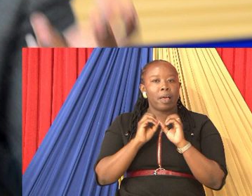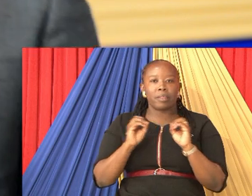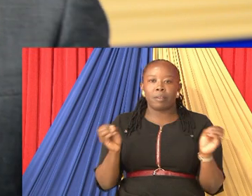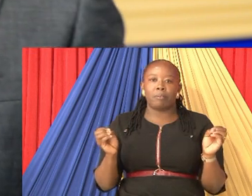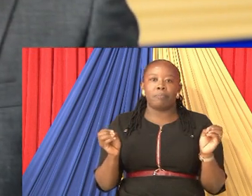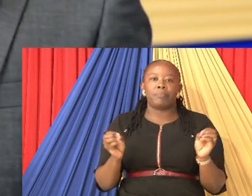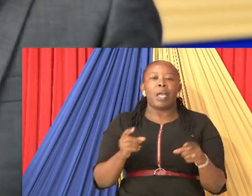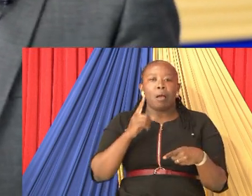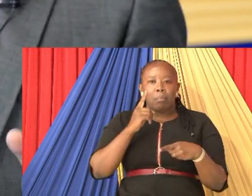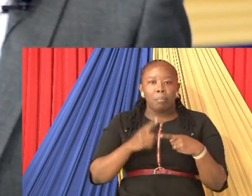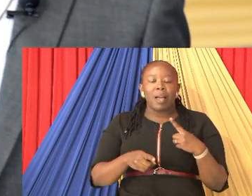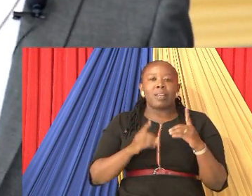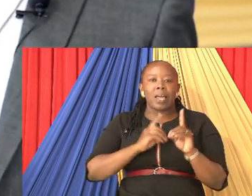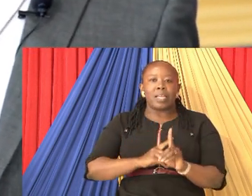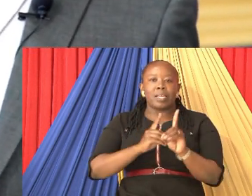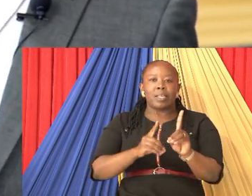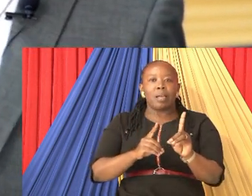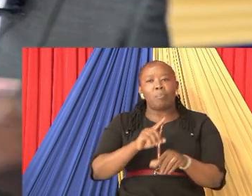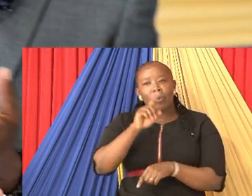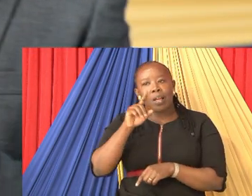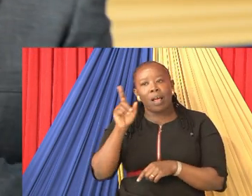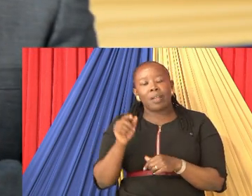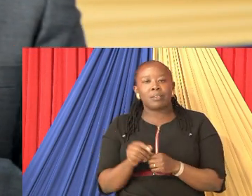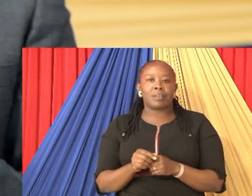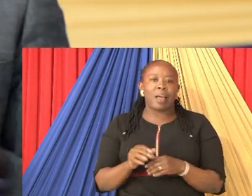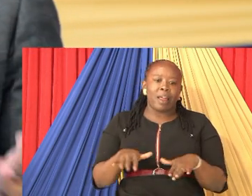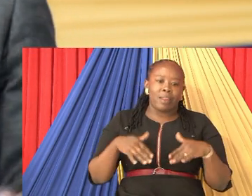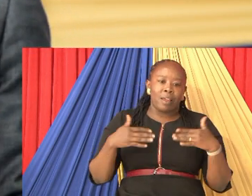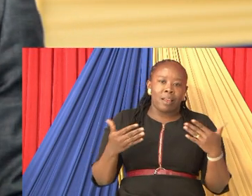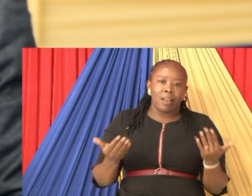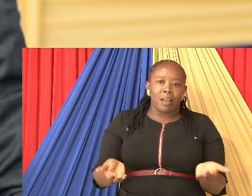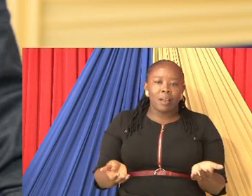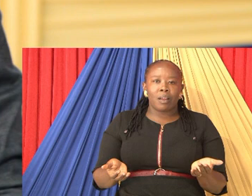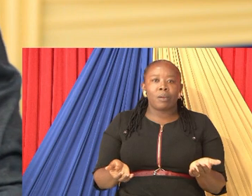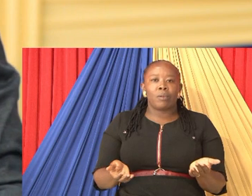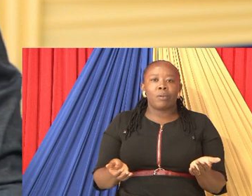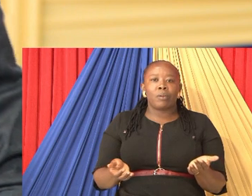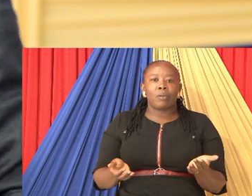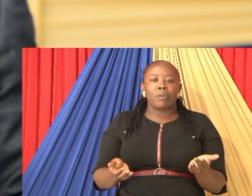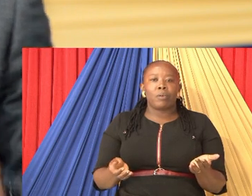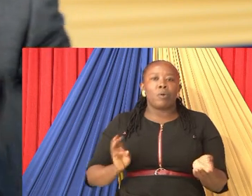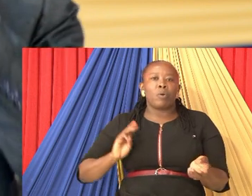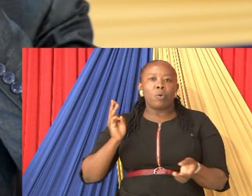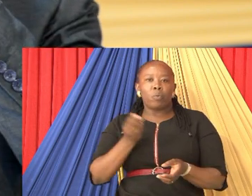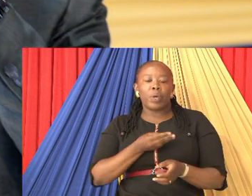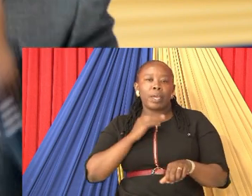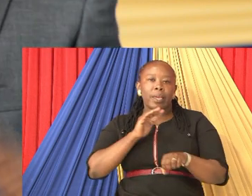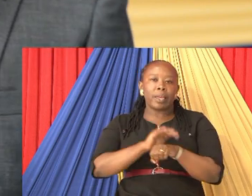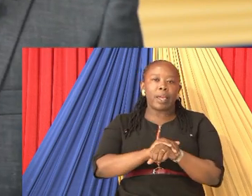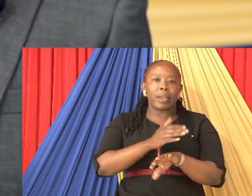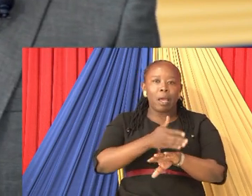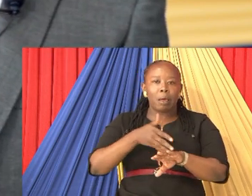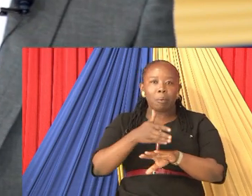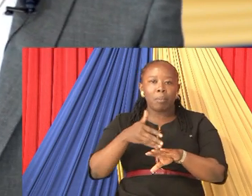wanafunzi wake wakamuuliza, sasa tutapata wapi mikate hiyo yote ya kuwalisha hawa watu? Na